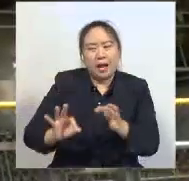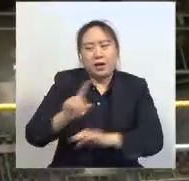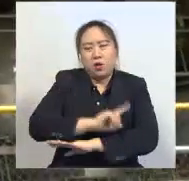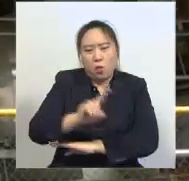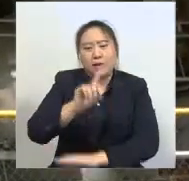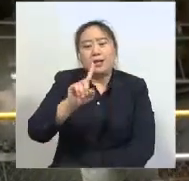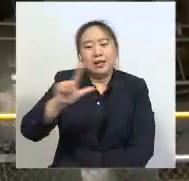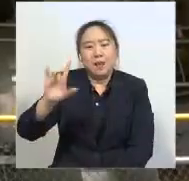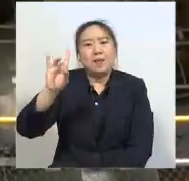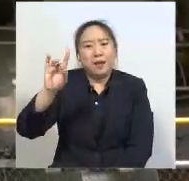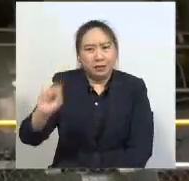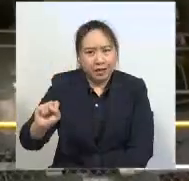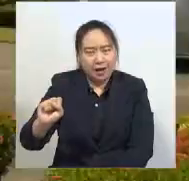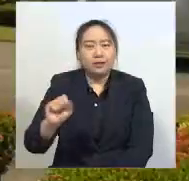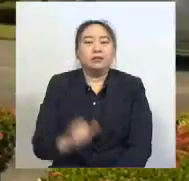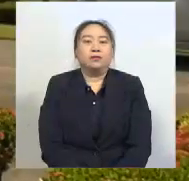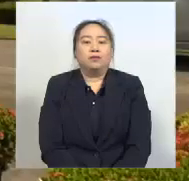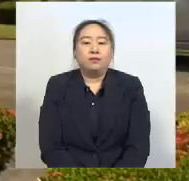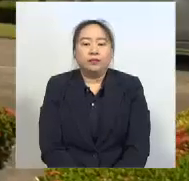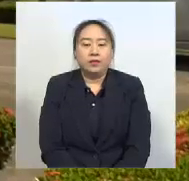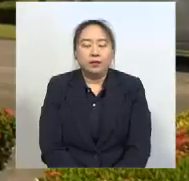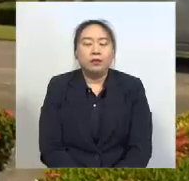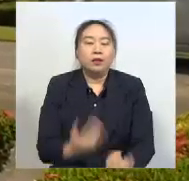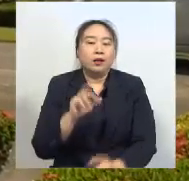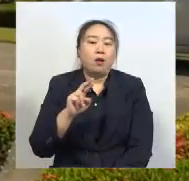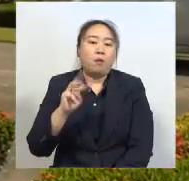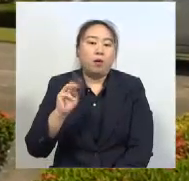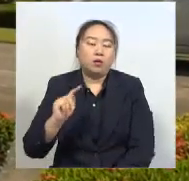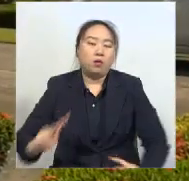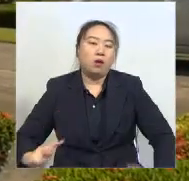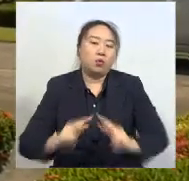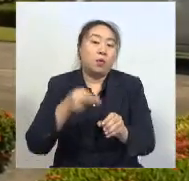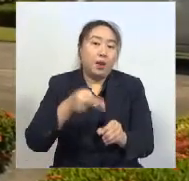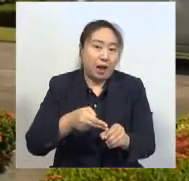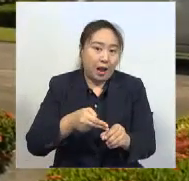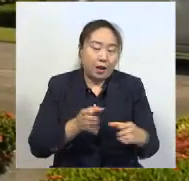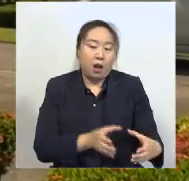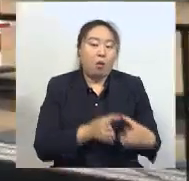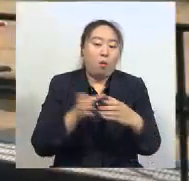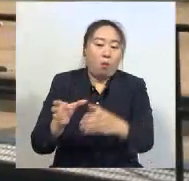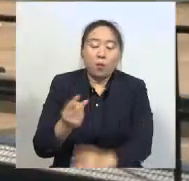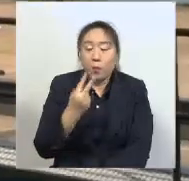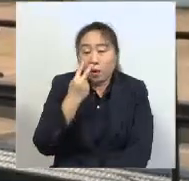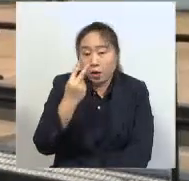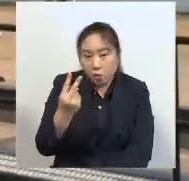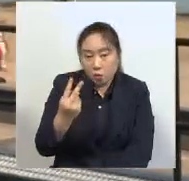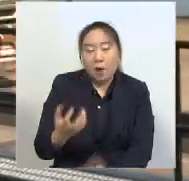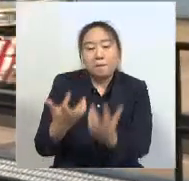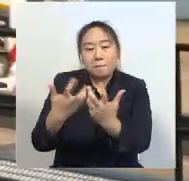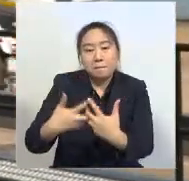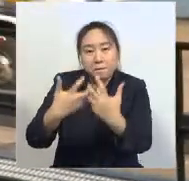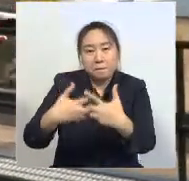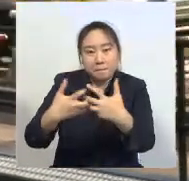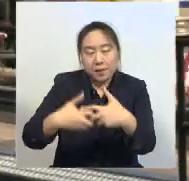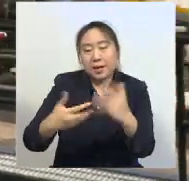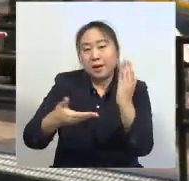อวันอีกด้วยค่ะรัฐมนตรีว่าการกระทรวงพลังงานพร้อมคณะยังเดินทางไปเยี่ยมชมกระบวนการผลิตไบโอดี